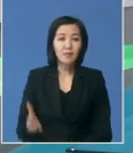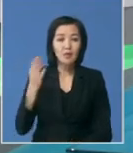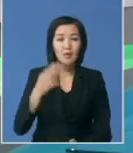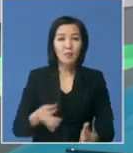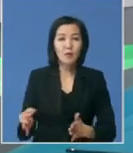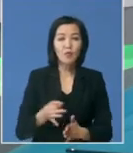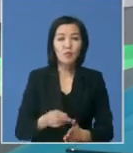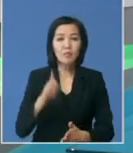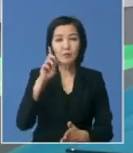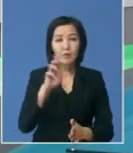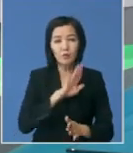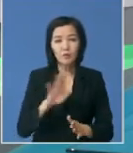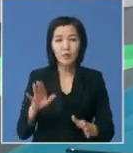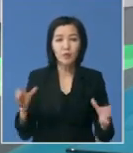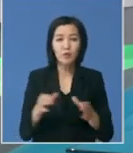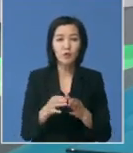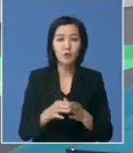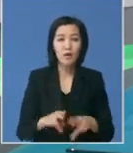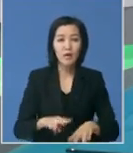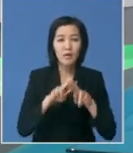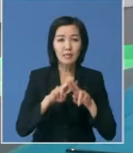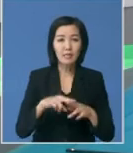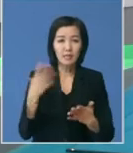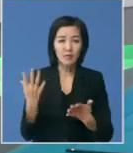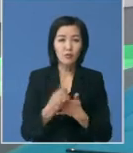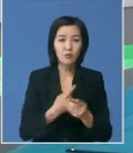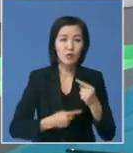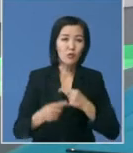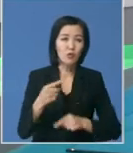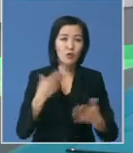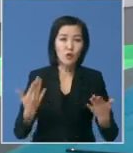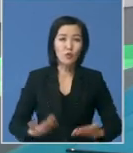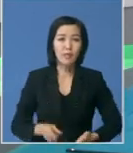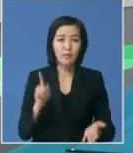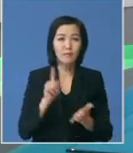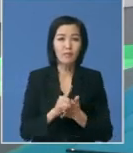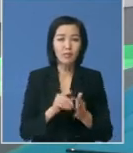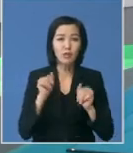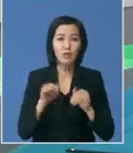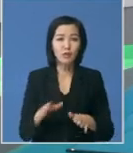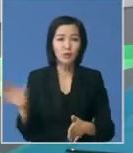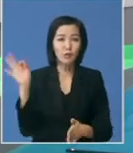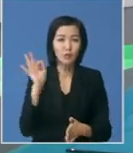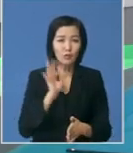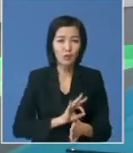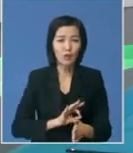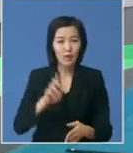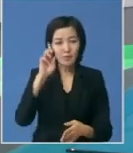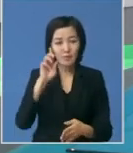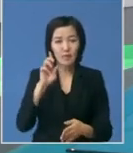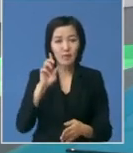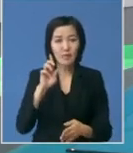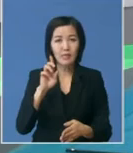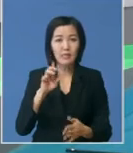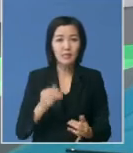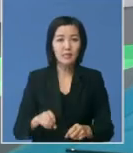Алматы облысындағы 5 үкіметтік емес ұйым Астанадан олжалы оралды. Олар әлеуметтік міндеттерді шешуге қосқан үлесі үшін мемлекеттің арнайы сыйақысына